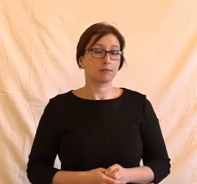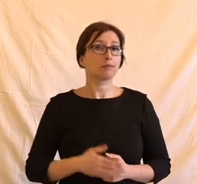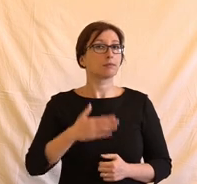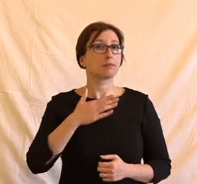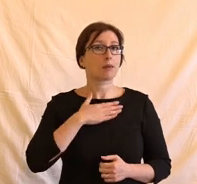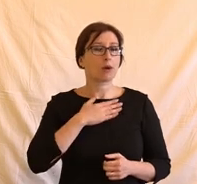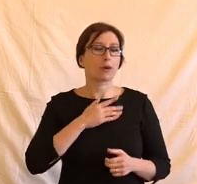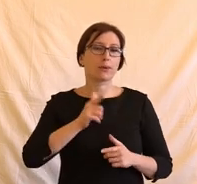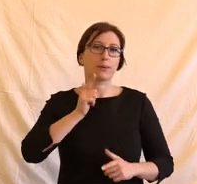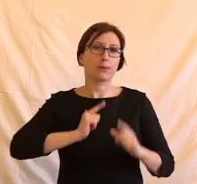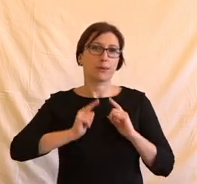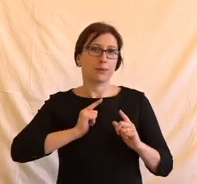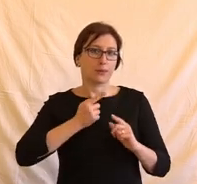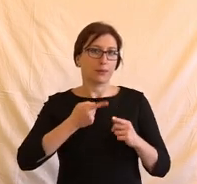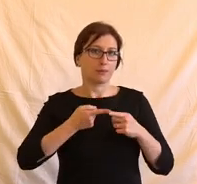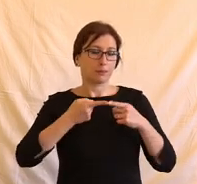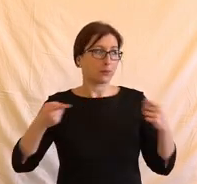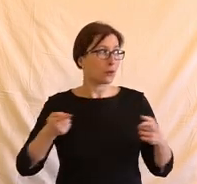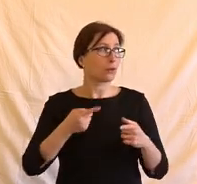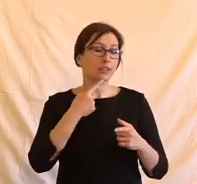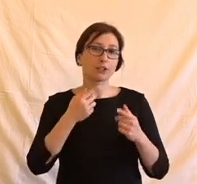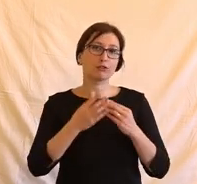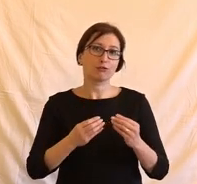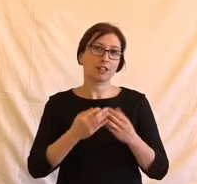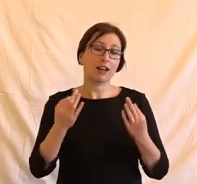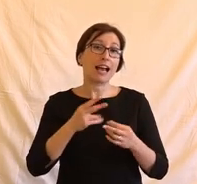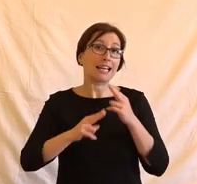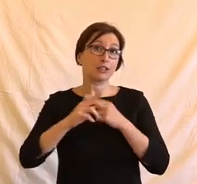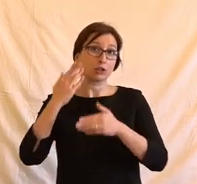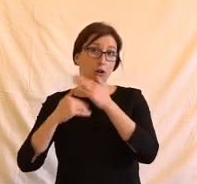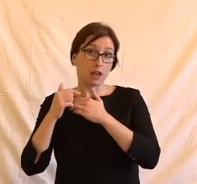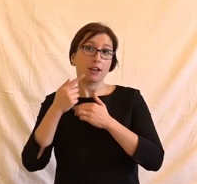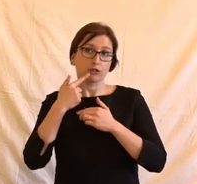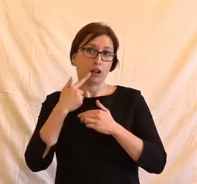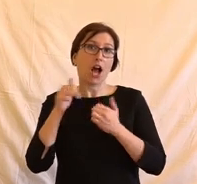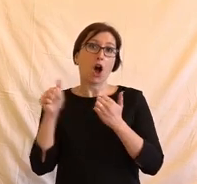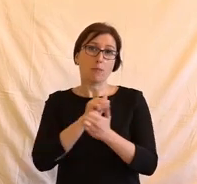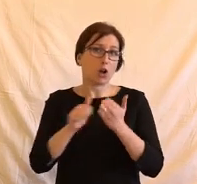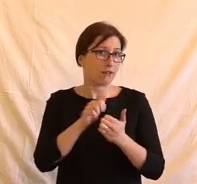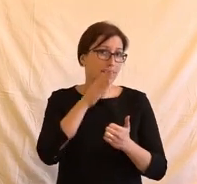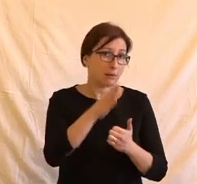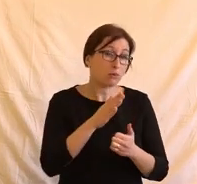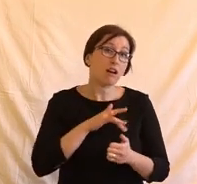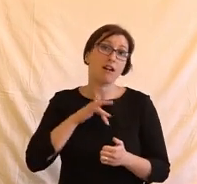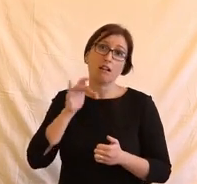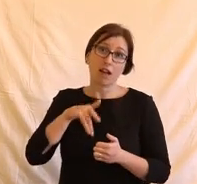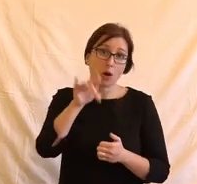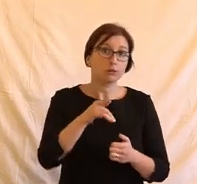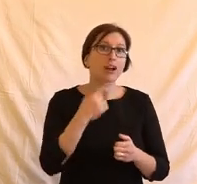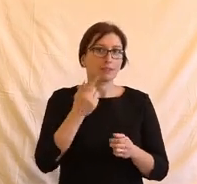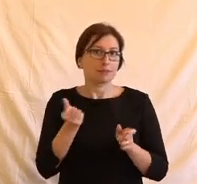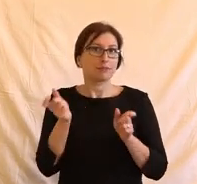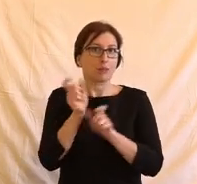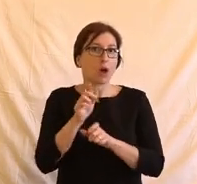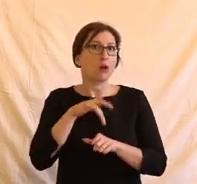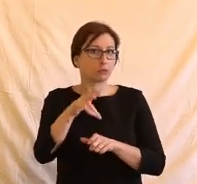Moje oblíbené řečení je, že historie se sice neopakuje, ale někdy se rýmuje.